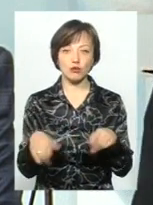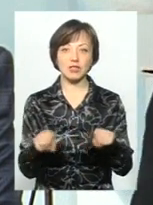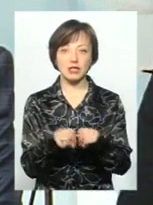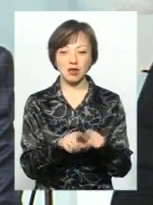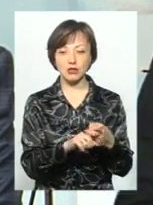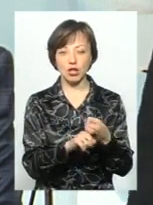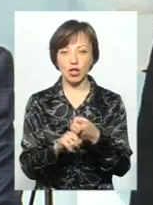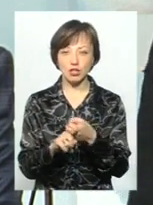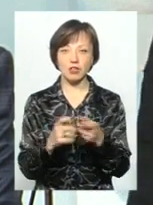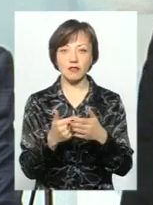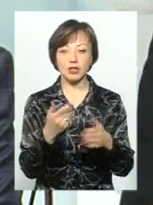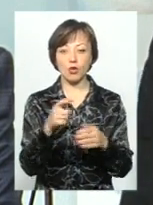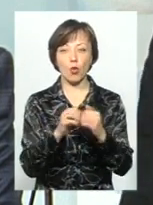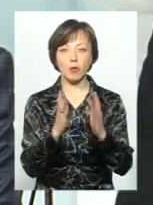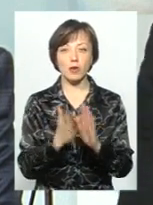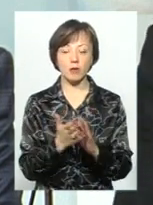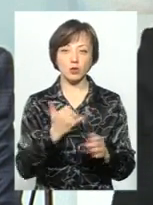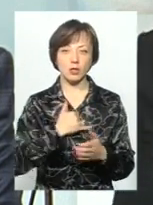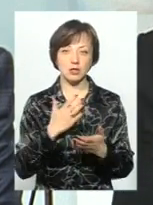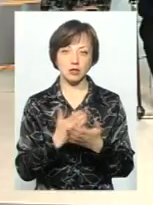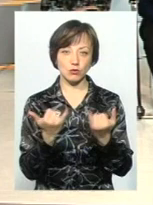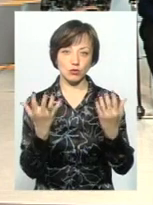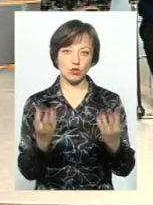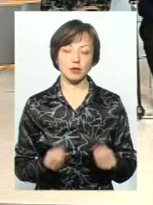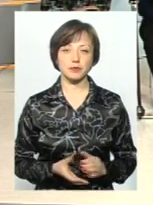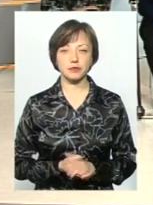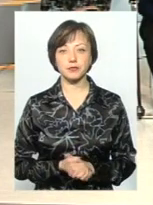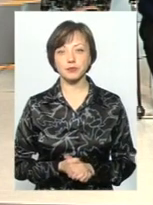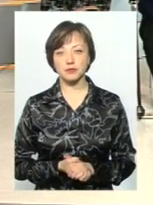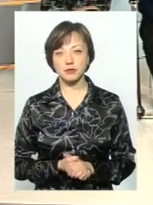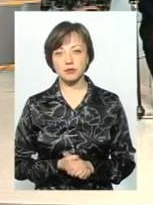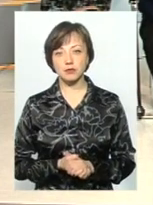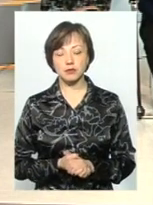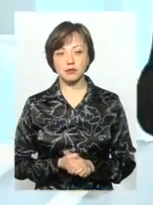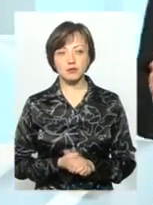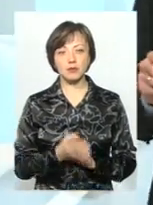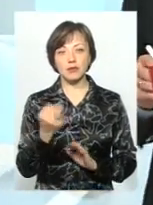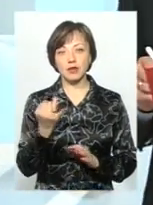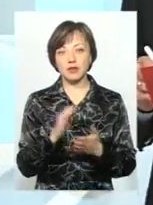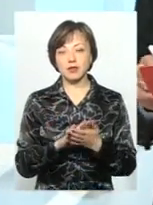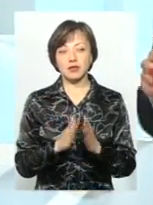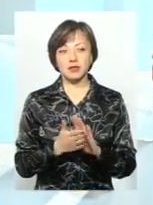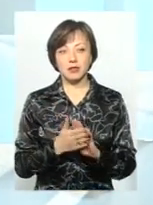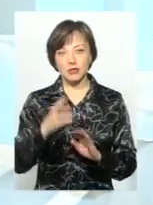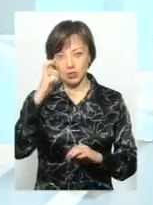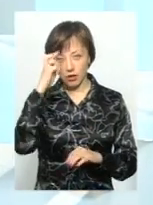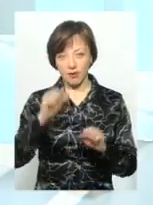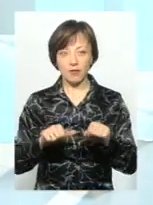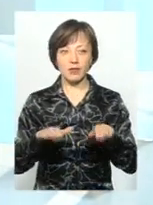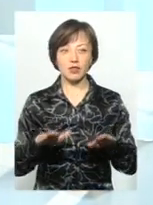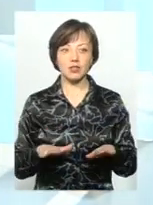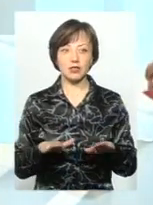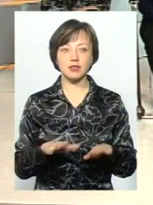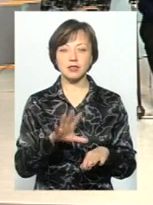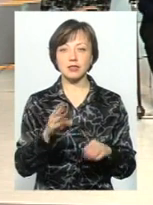вона залежить від тих об'ємів, які в нас є на сьогоднішній день. Це цікаво, те, що держава вирішила за